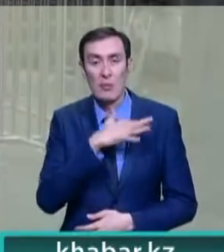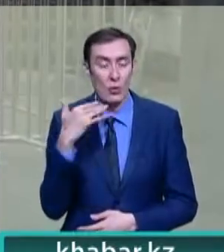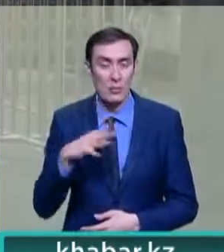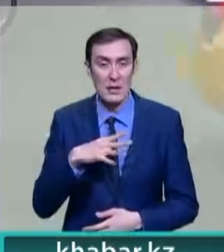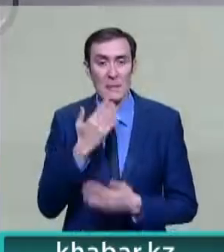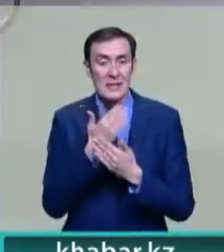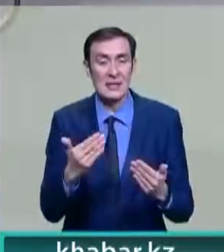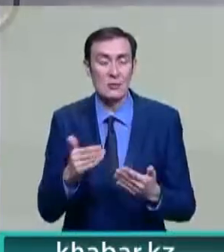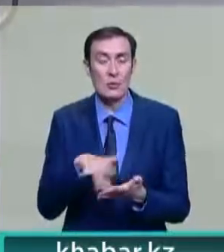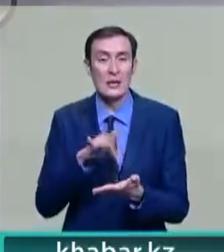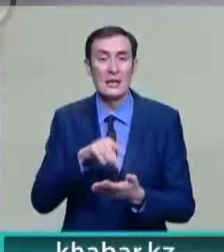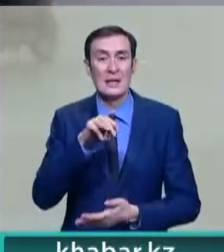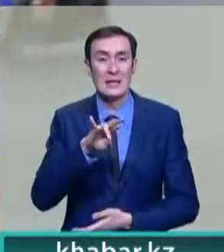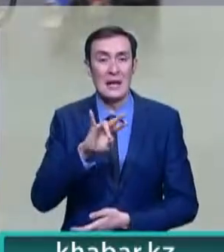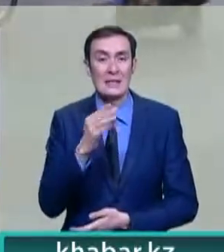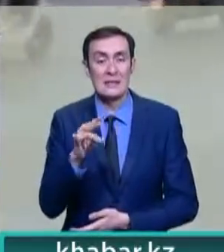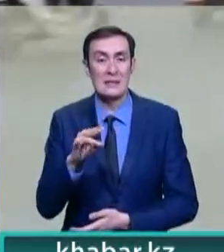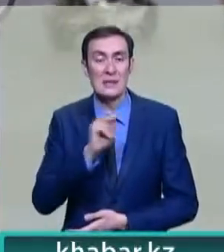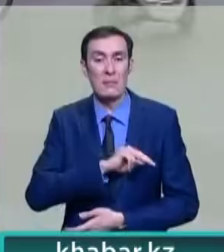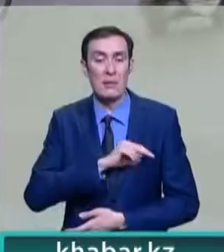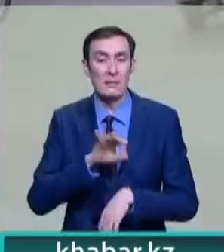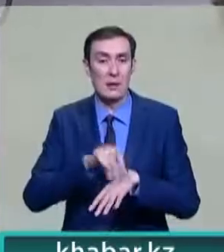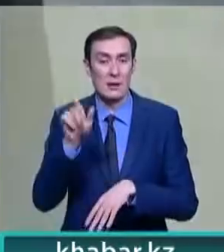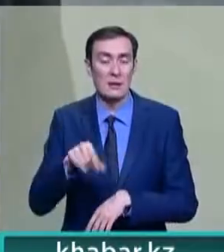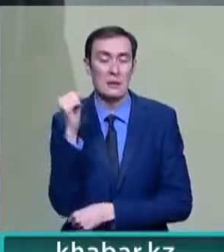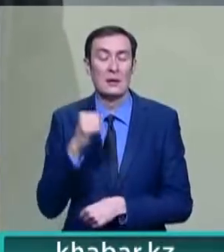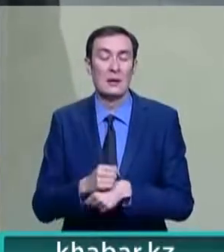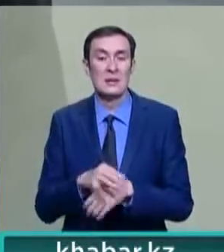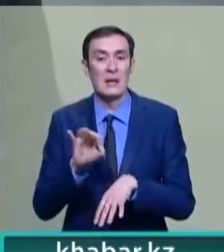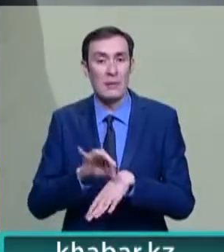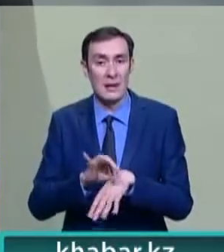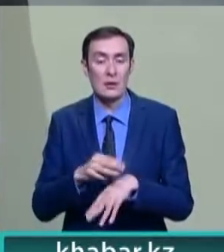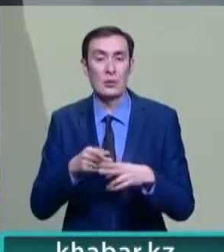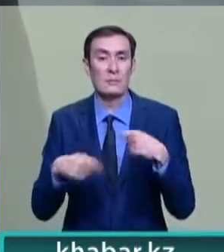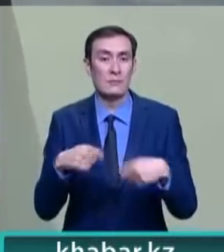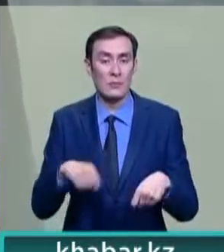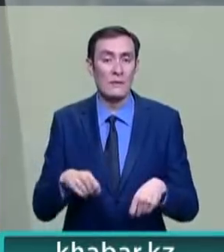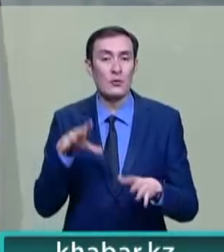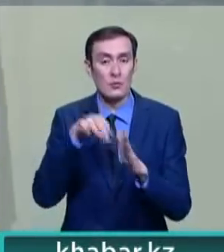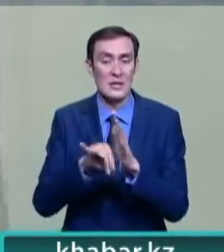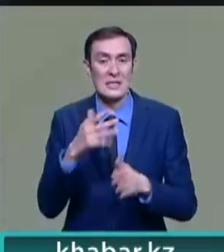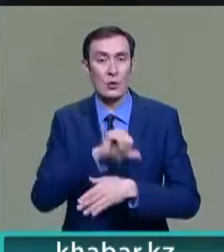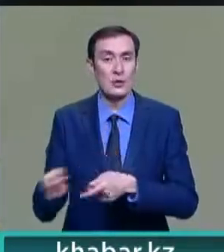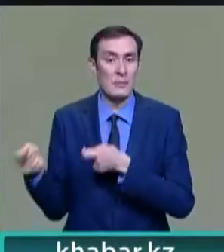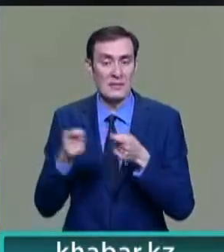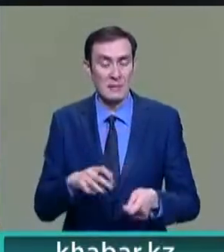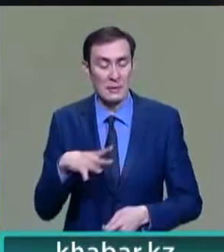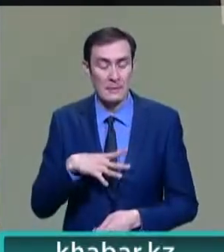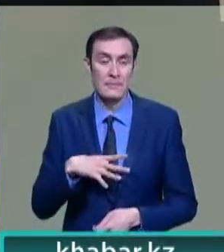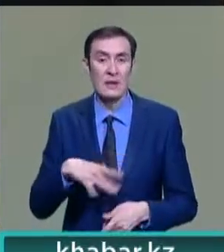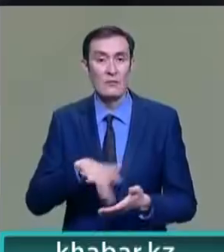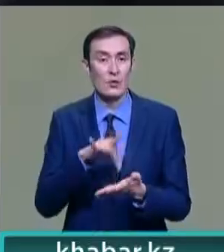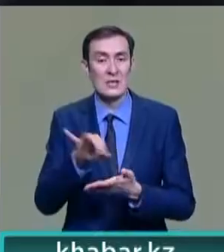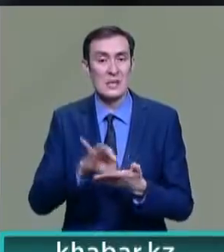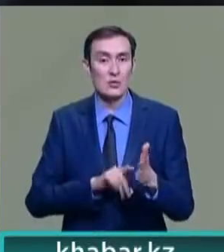Последний произошел в Тяньцзине. Заболел сотрудник предприятия, который занимается реализацией полуфабрикатов, в том числе и за рубежа. В городе